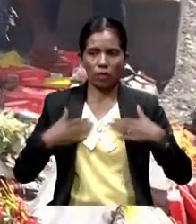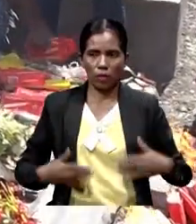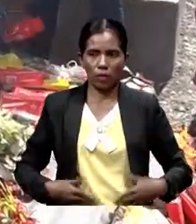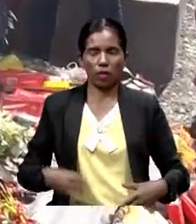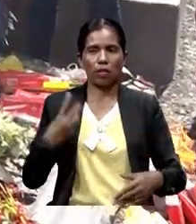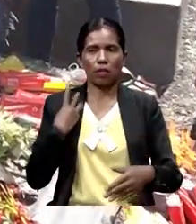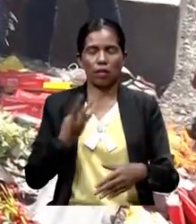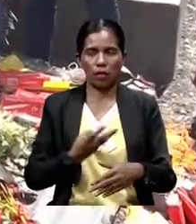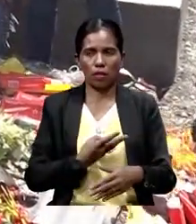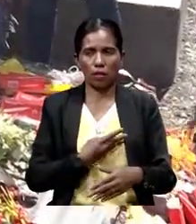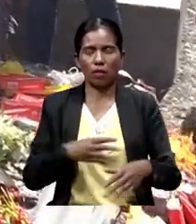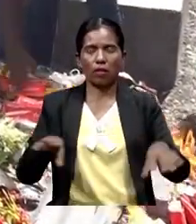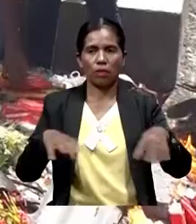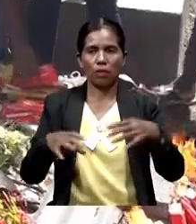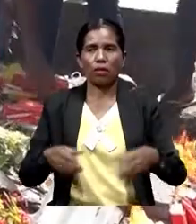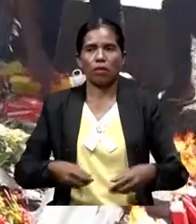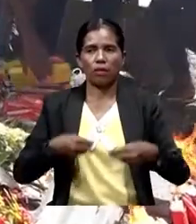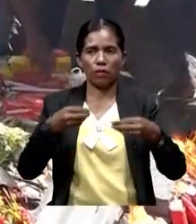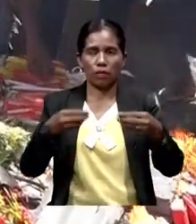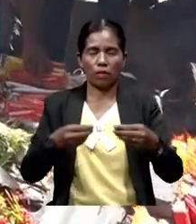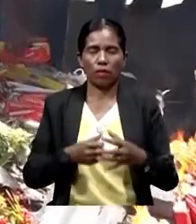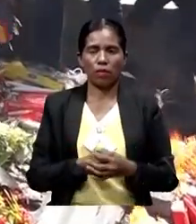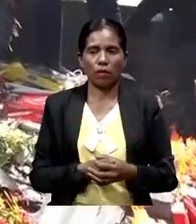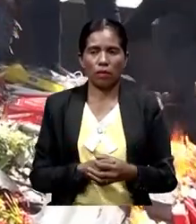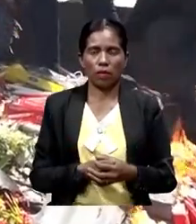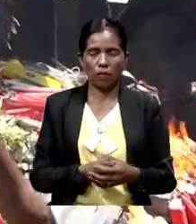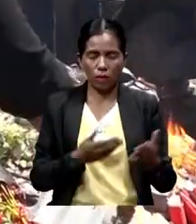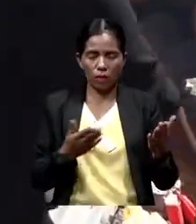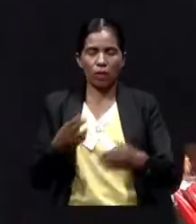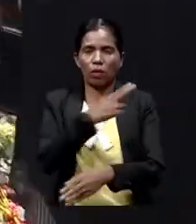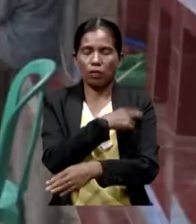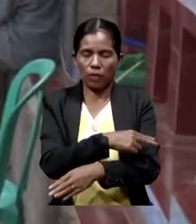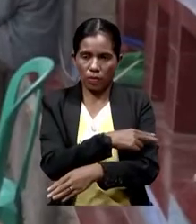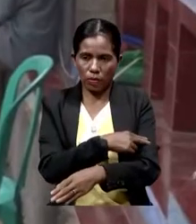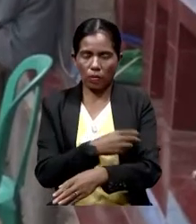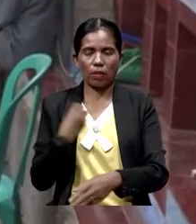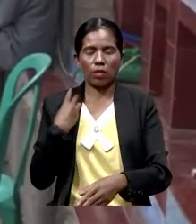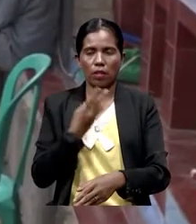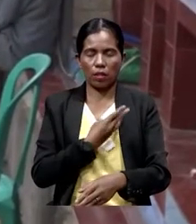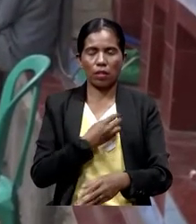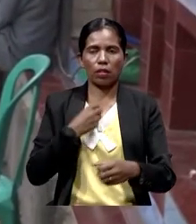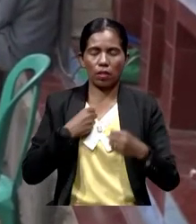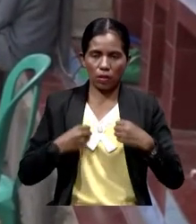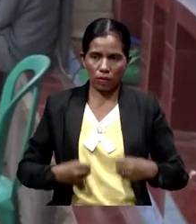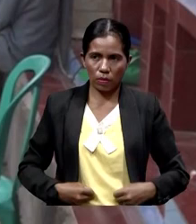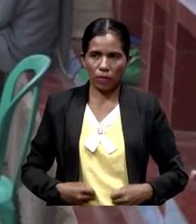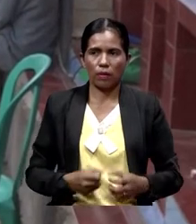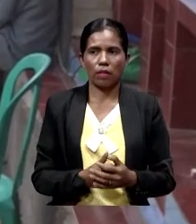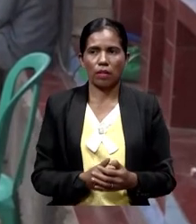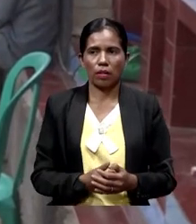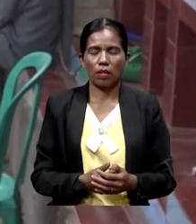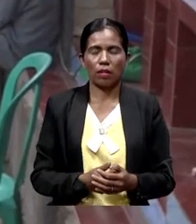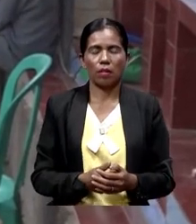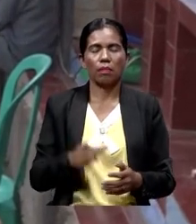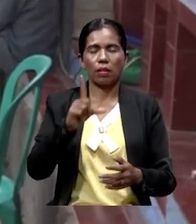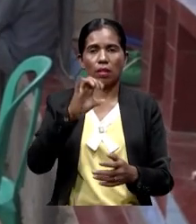ninia serviço, atu fom moji ita ninia tempo e tuan, hori ba consulta, hori halo tratamento moji ba ita ninia saúde, no ita ninia. Ita ninia mamana lelina